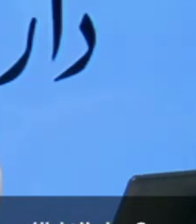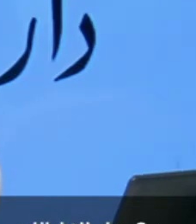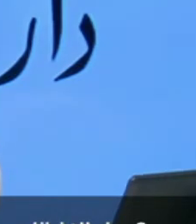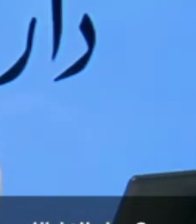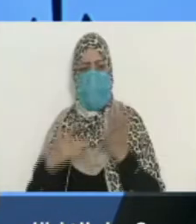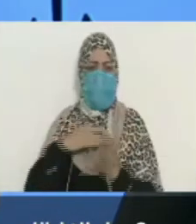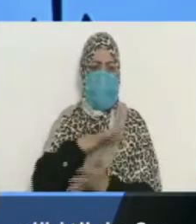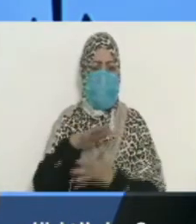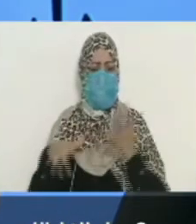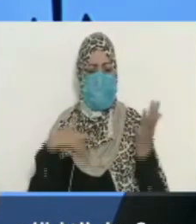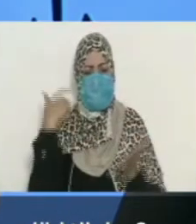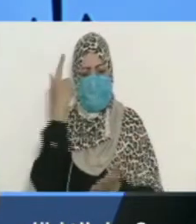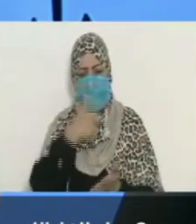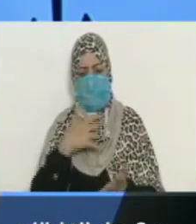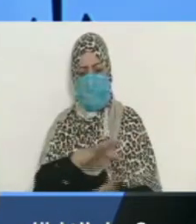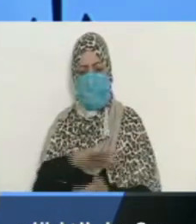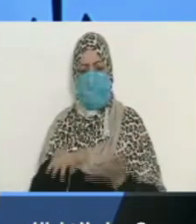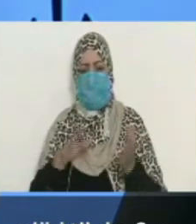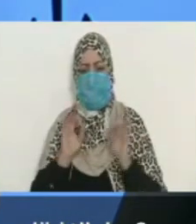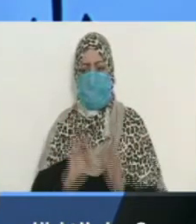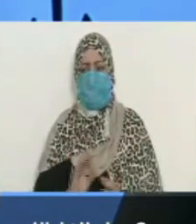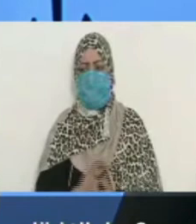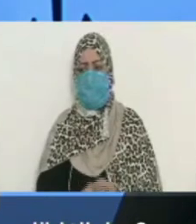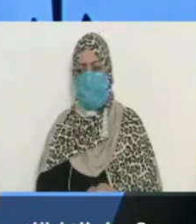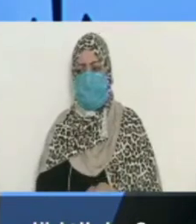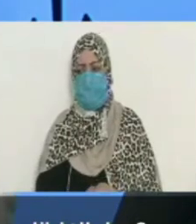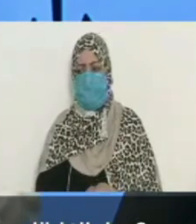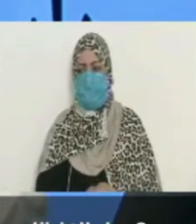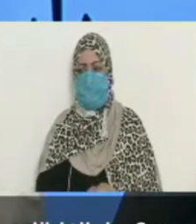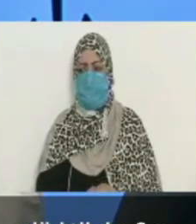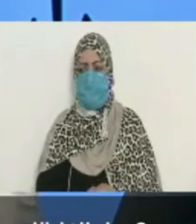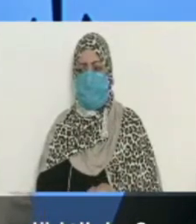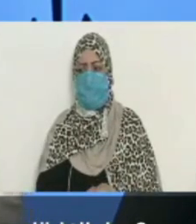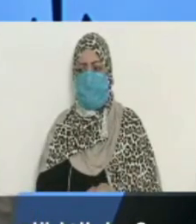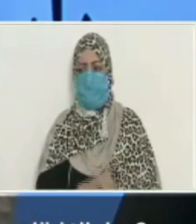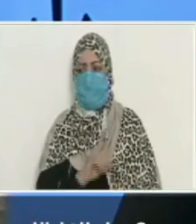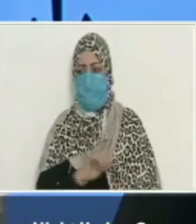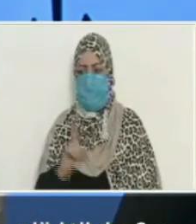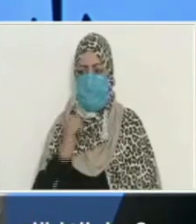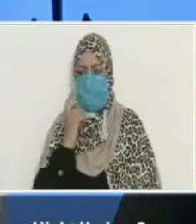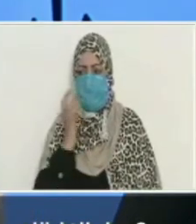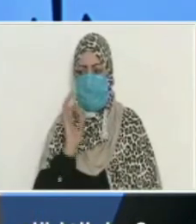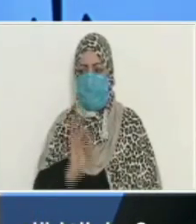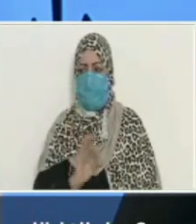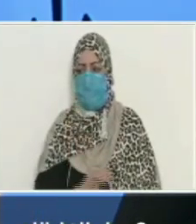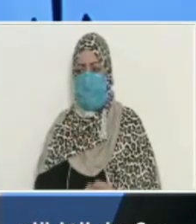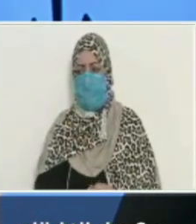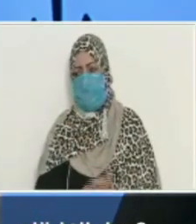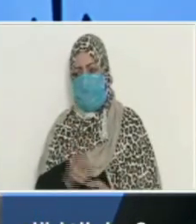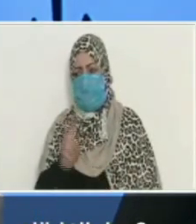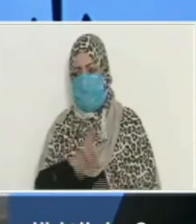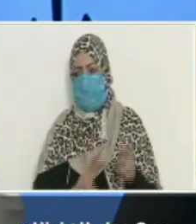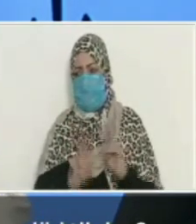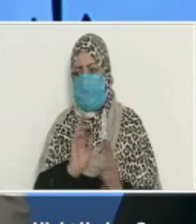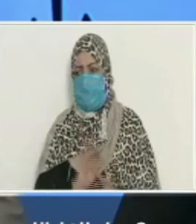وهذا من مسائل الاجتهاد التي اجتهد فيها العلماء قديما وحديثا، وقد قال فيها العلماء